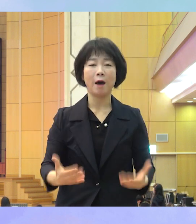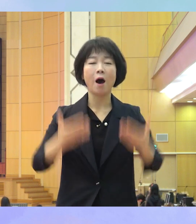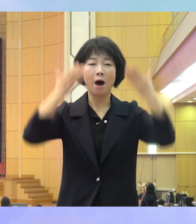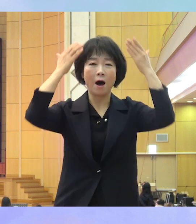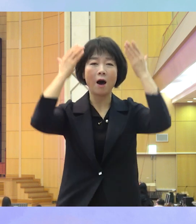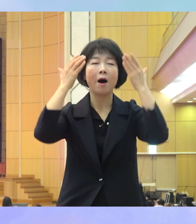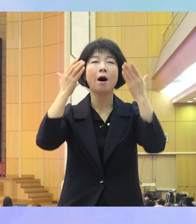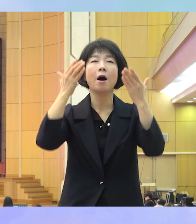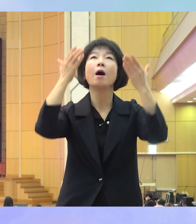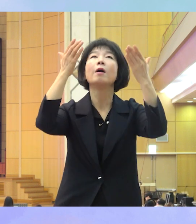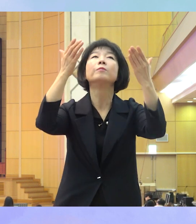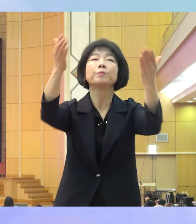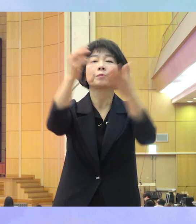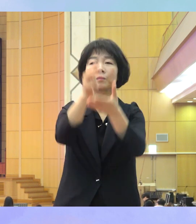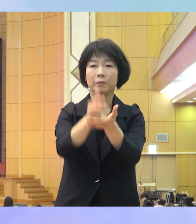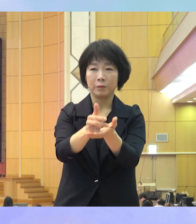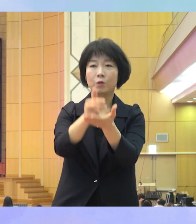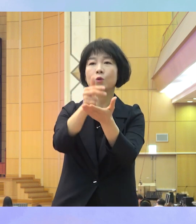찬양합니다.